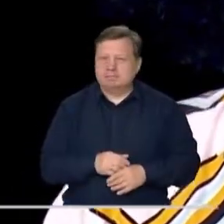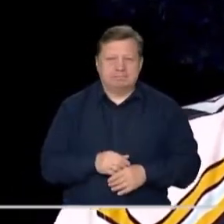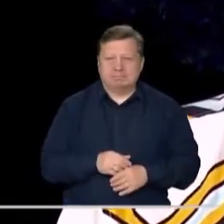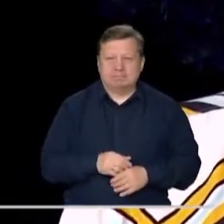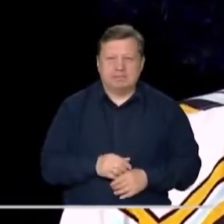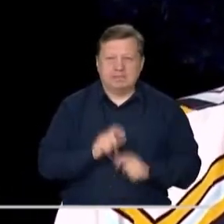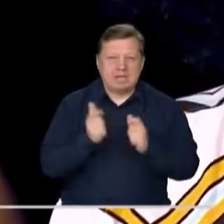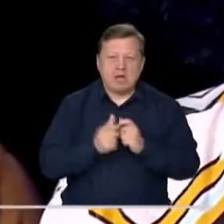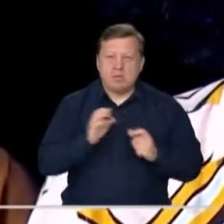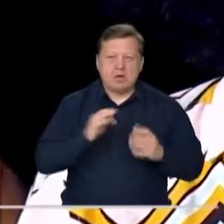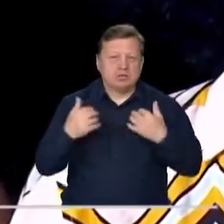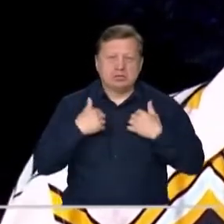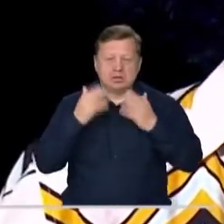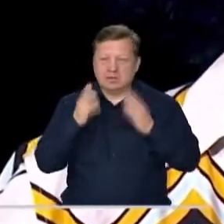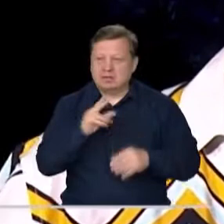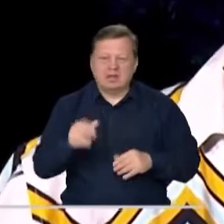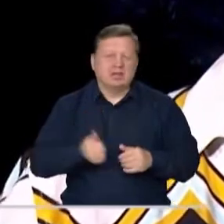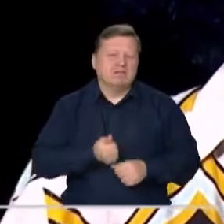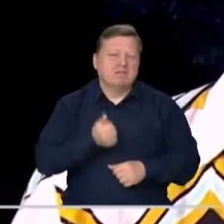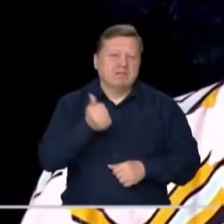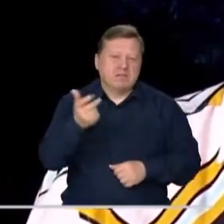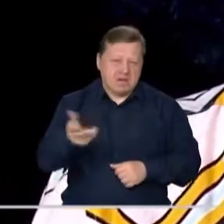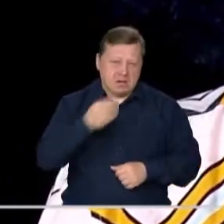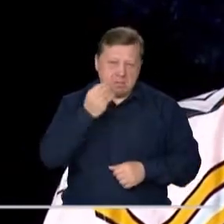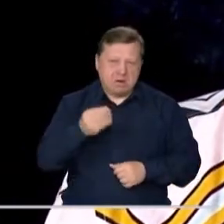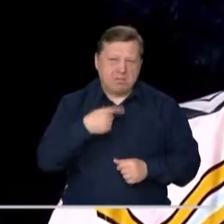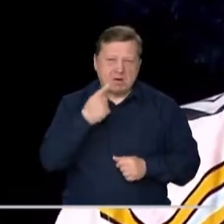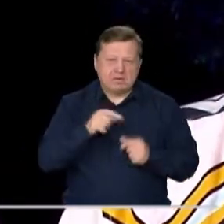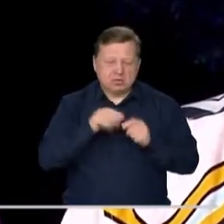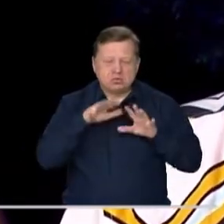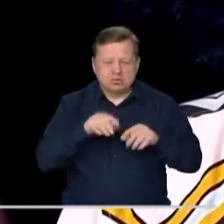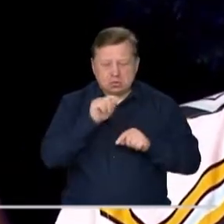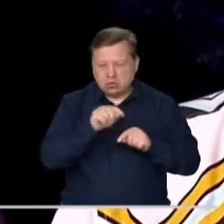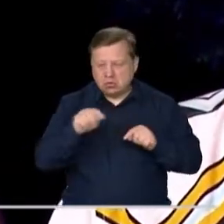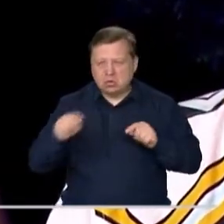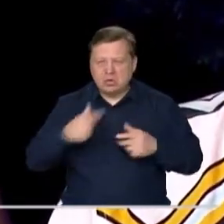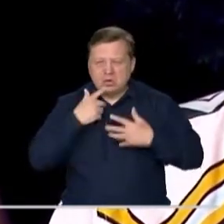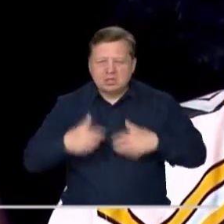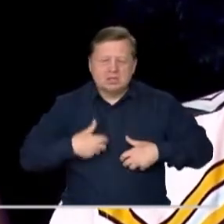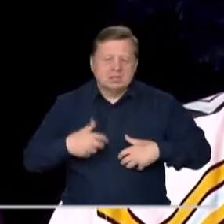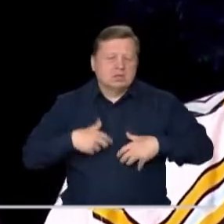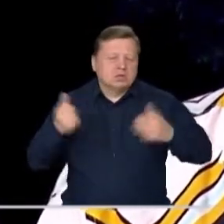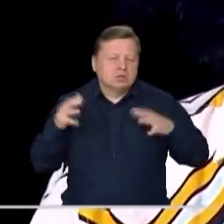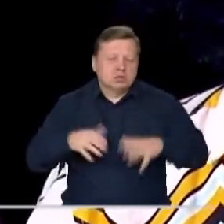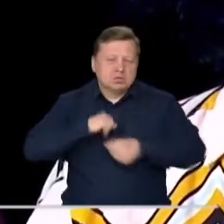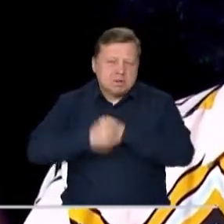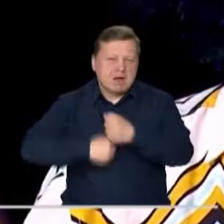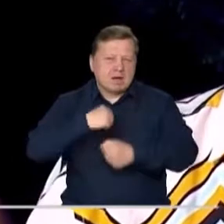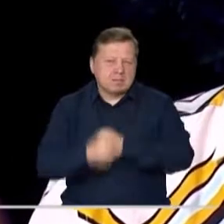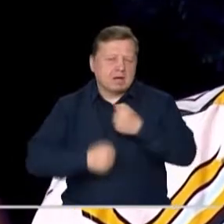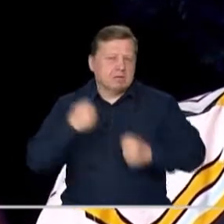całe swoje życie. To jest tak wiele czynników, tak wiele płaszczyzn, wyrzeczeń, mnóstwo